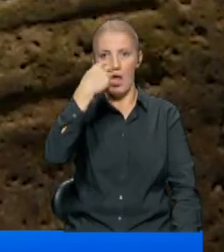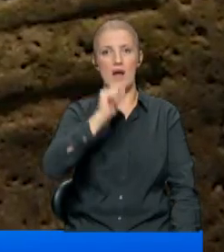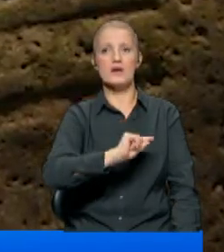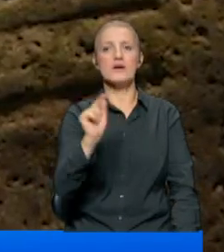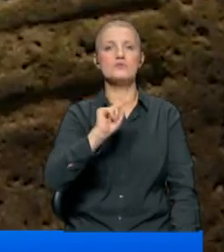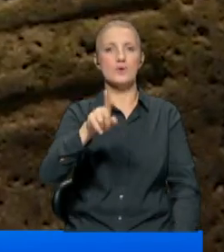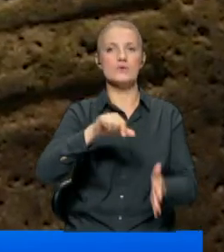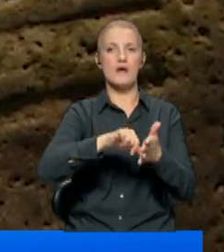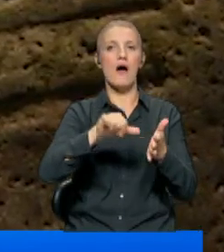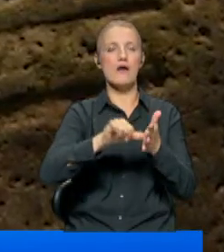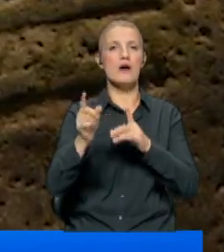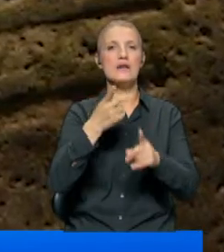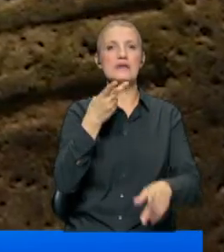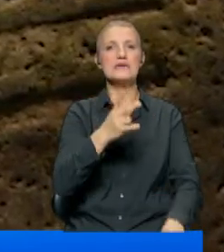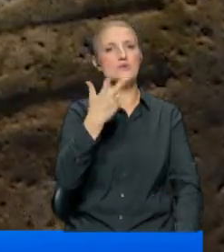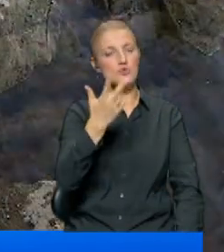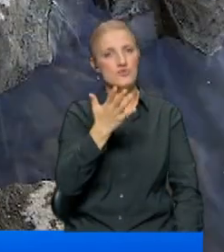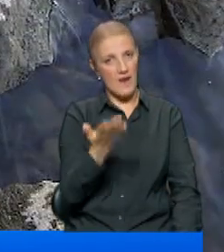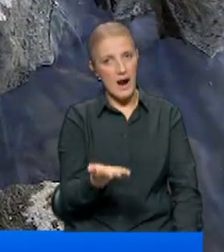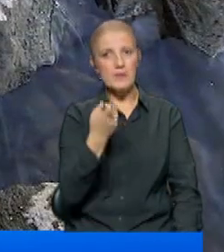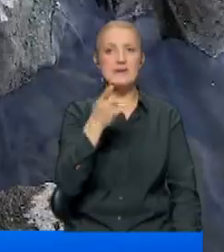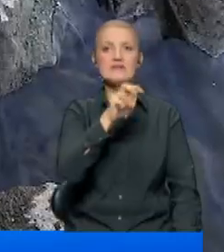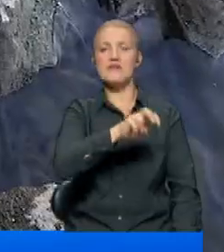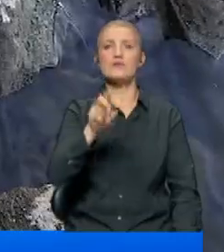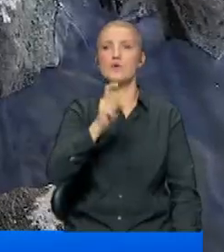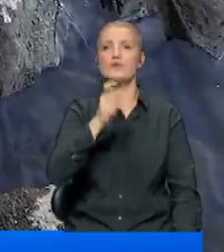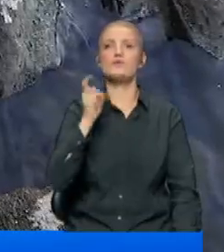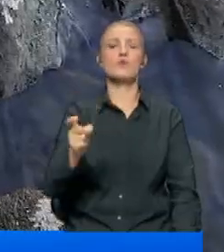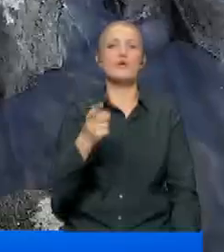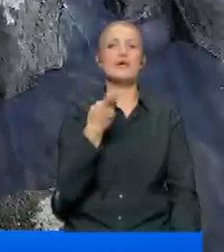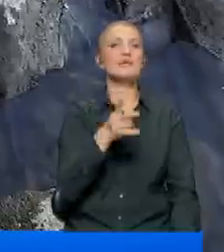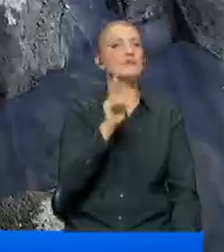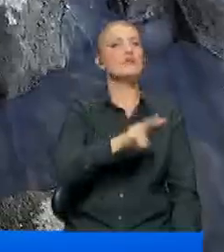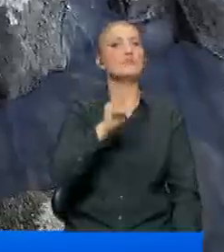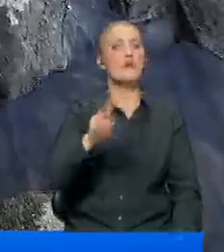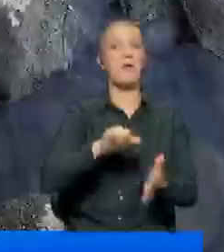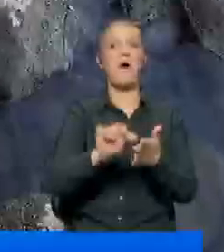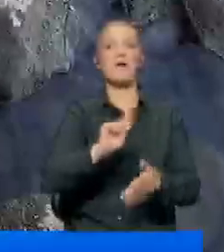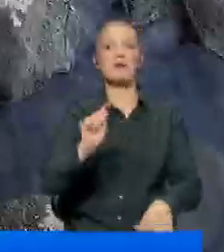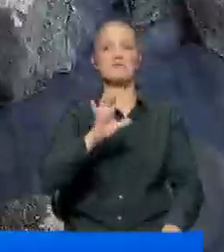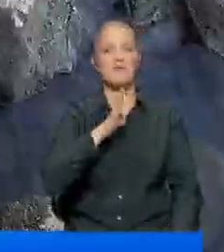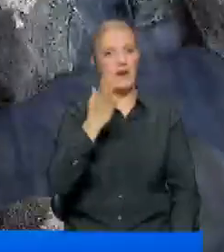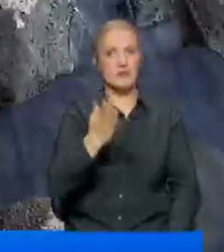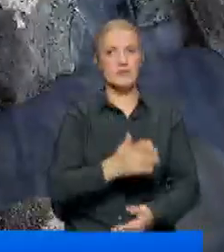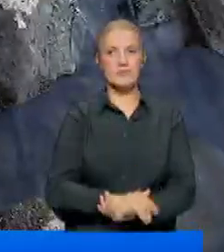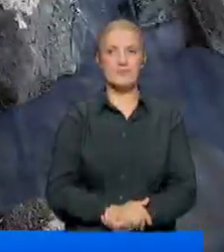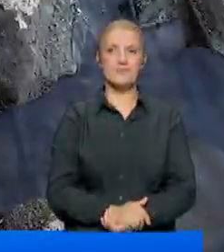saçları yazılan tarihler arasında 2003'de var 1899'da 2022'de bu tarihler arasındaki yerini almış